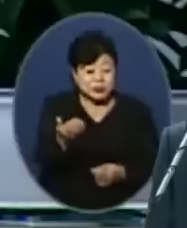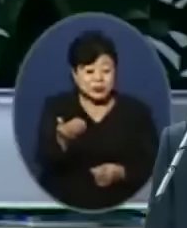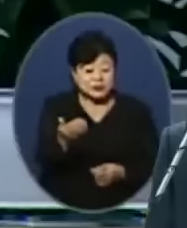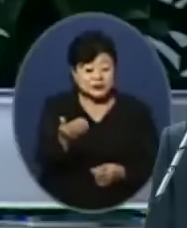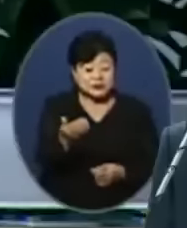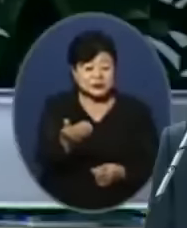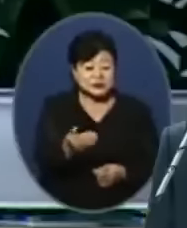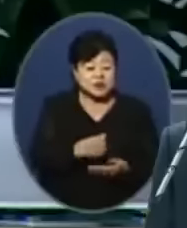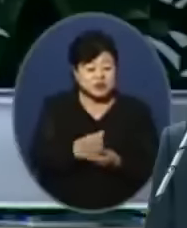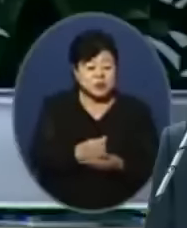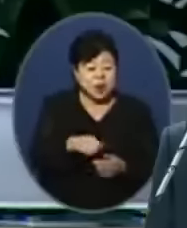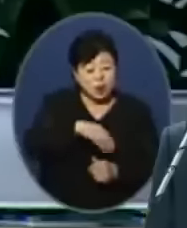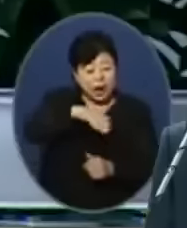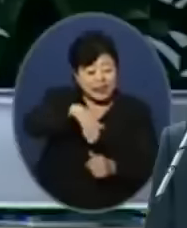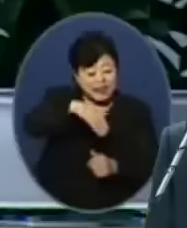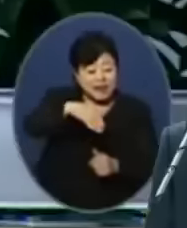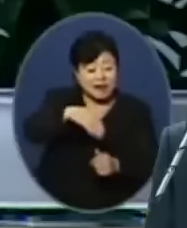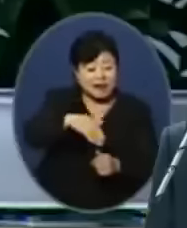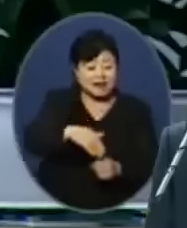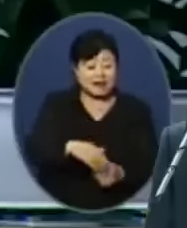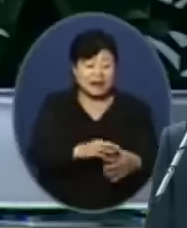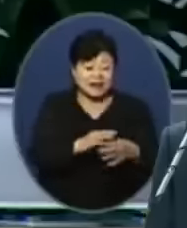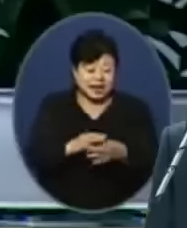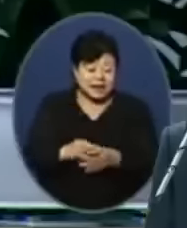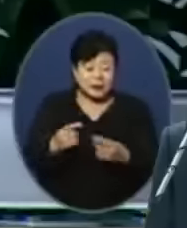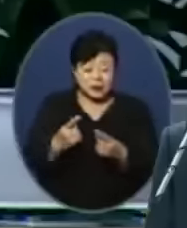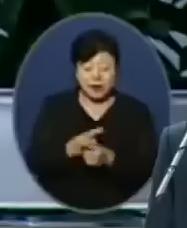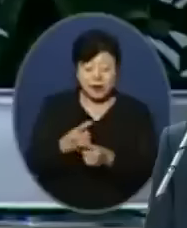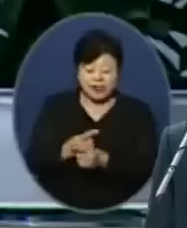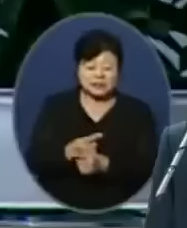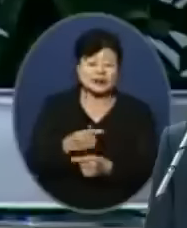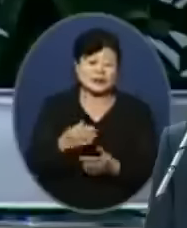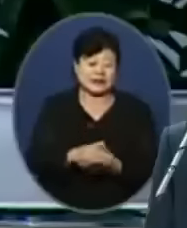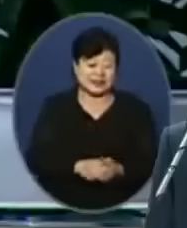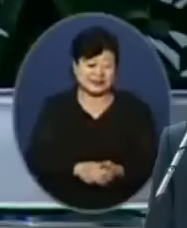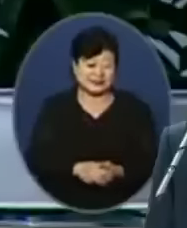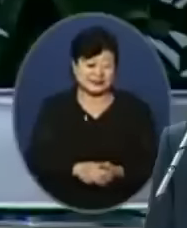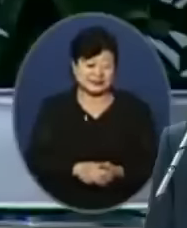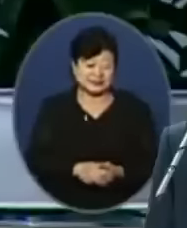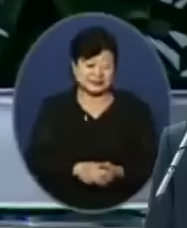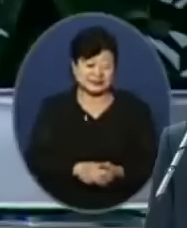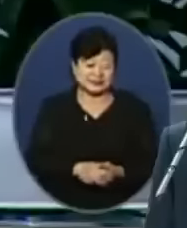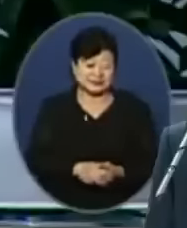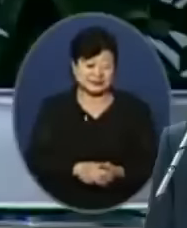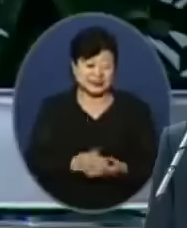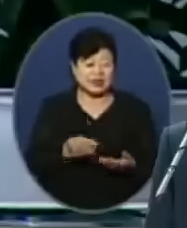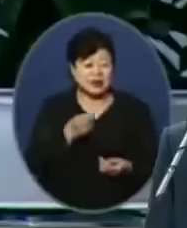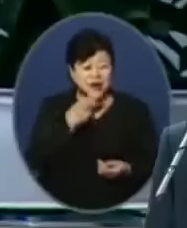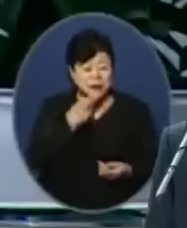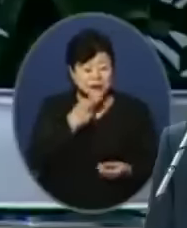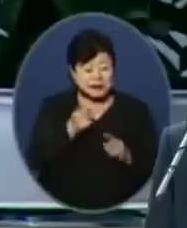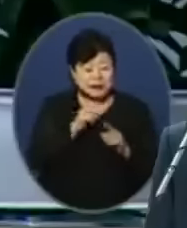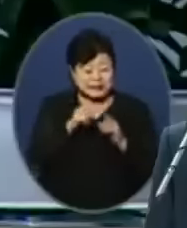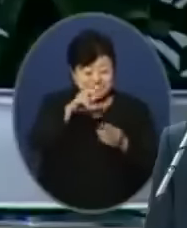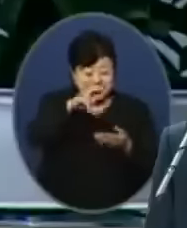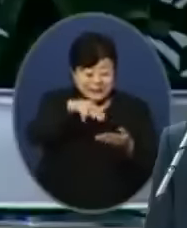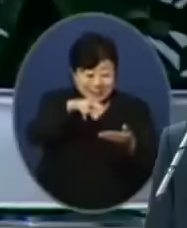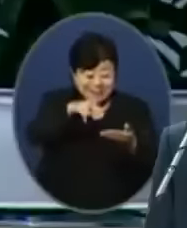여러분의 운명과 환경을 끊임없이 변화시켜 가는 것입니다. 할 일 없으면 성경